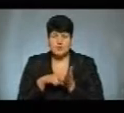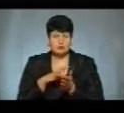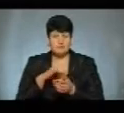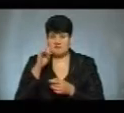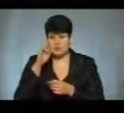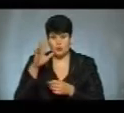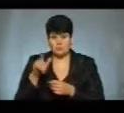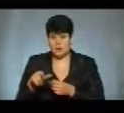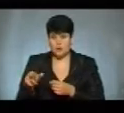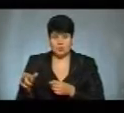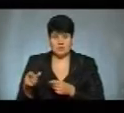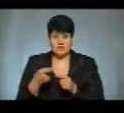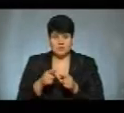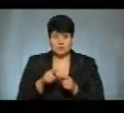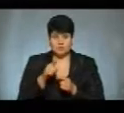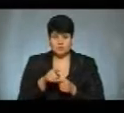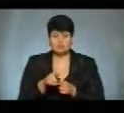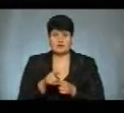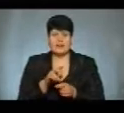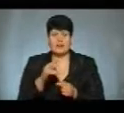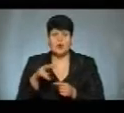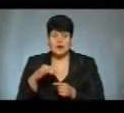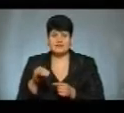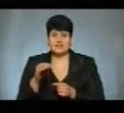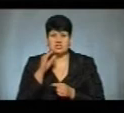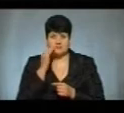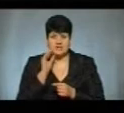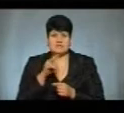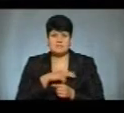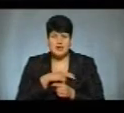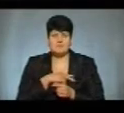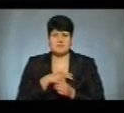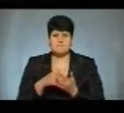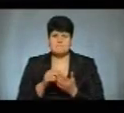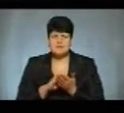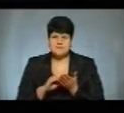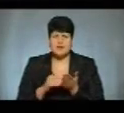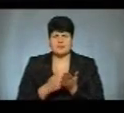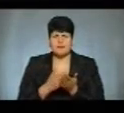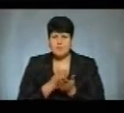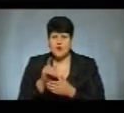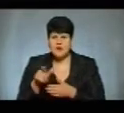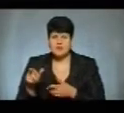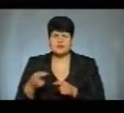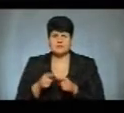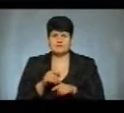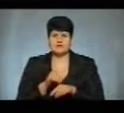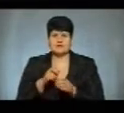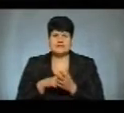люди. Тут були лауреати Шевченківської премії, письменники, політики. Ці листи були з-за кордону,